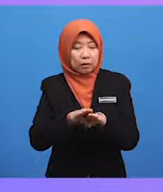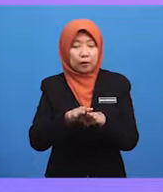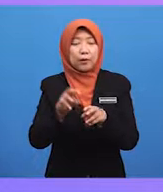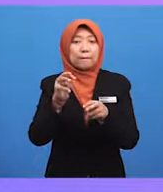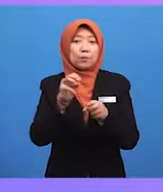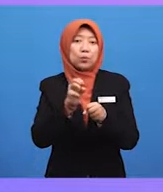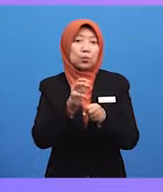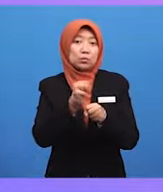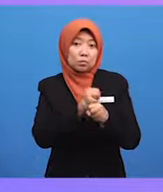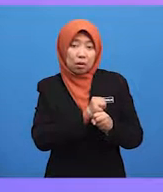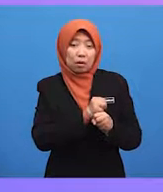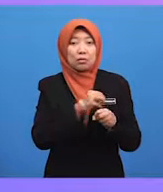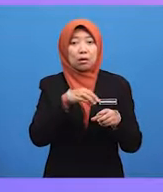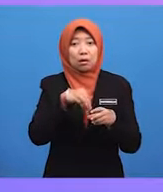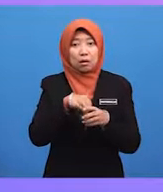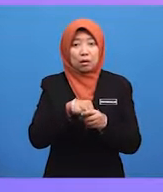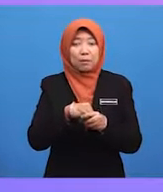dalam niat. Ujub.